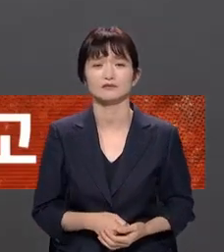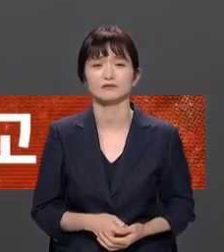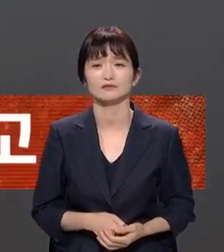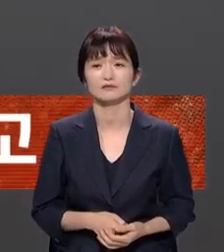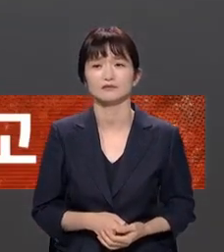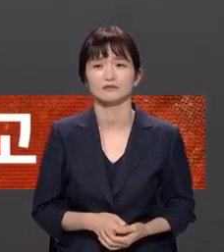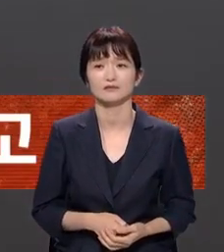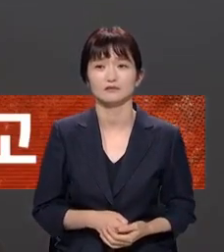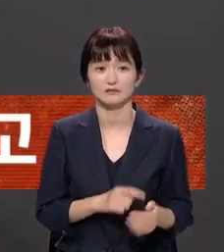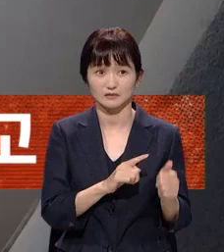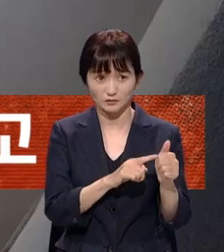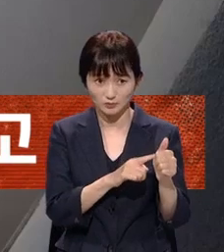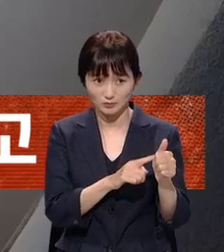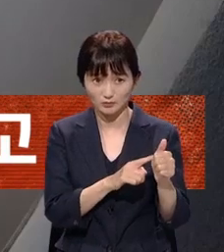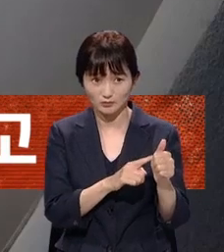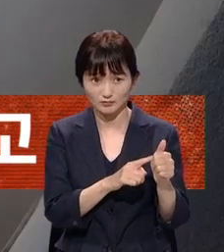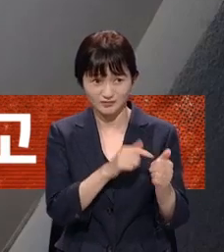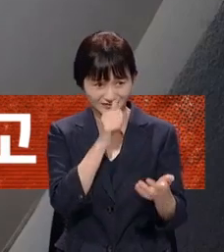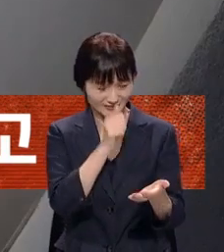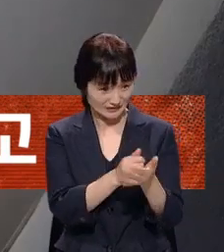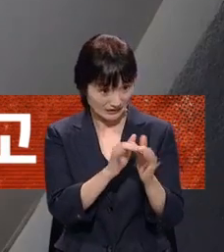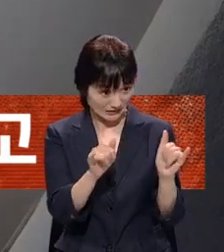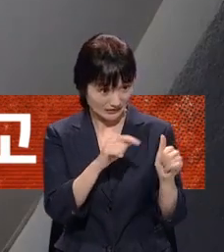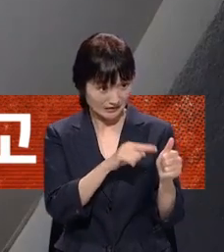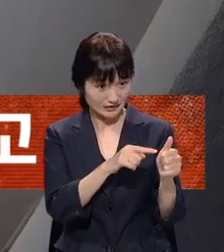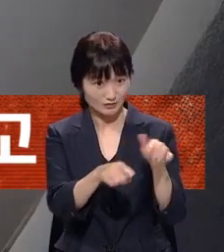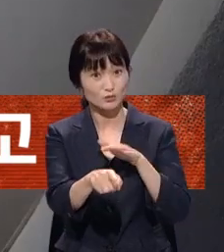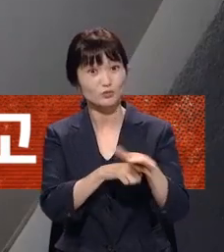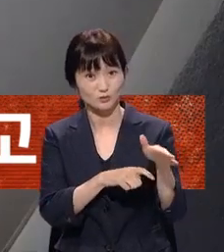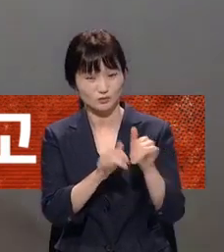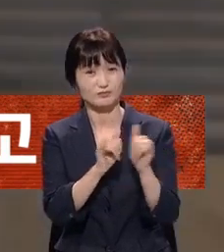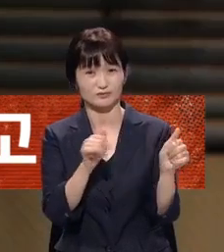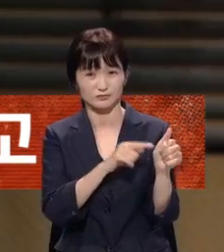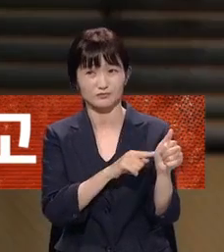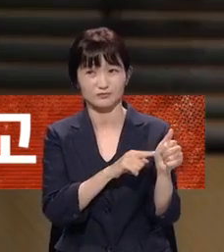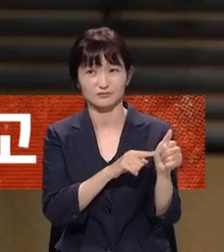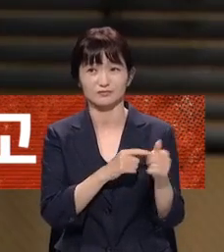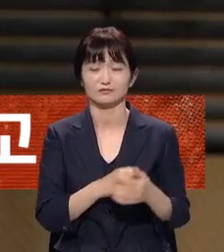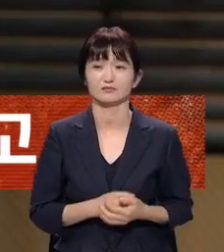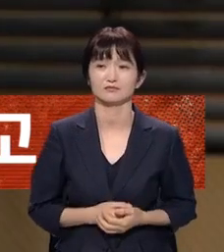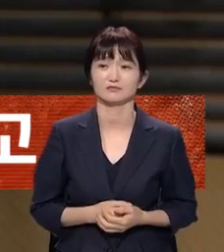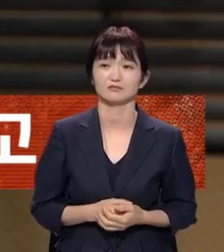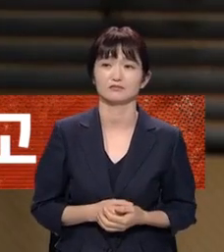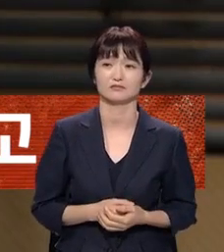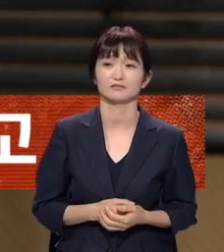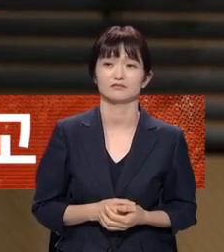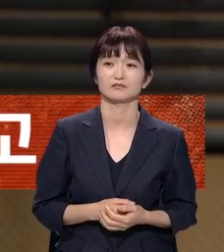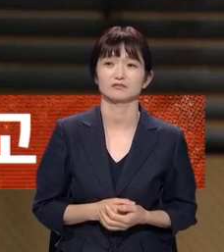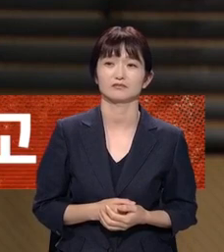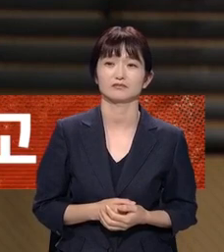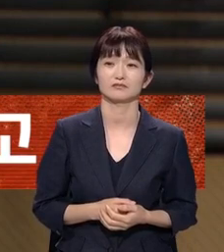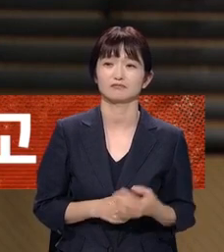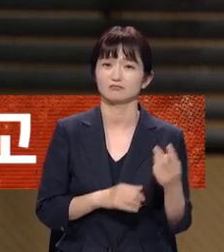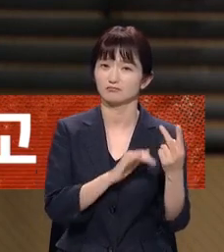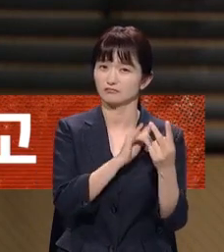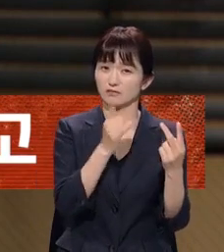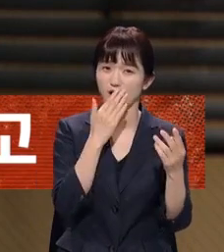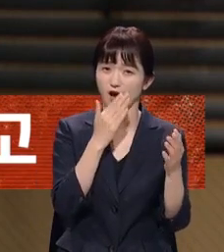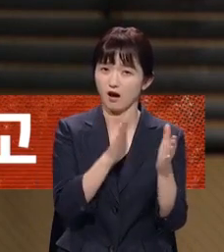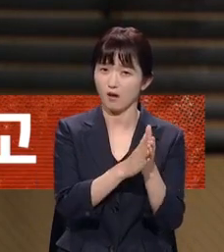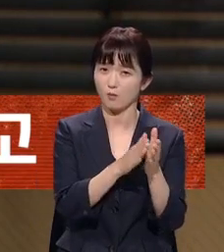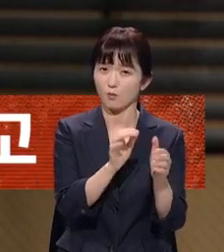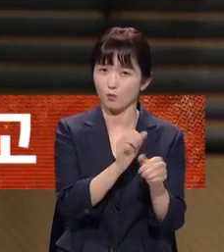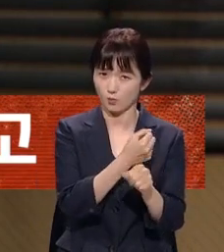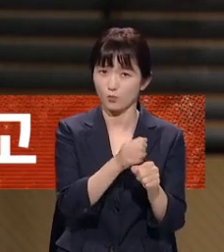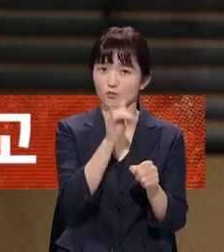오빠 현행범이야 당신은 도둑놈 이렇게 하는게 맞죠 당신은 도둑놈 예 그렇게 되는게 맞는데 둘 다 공범이